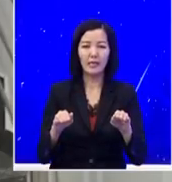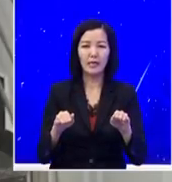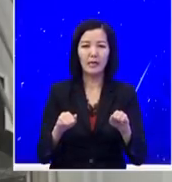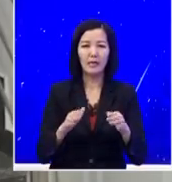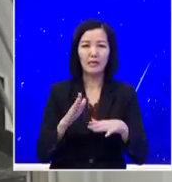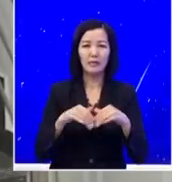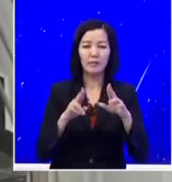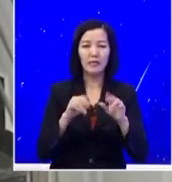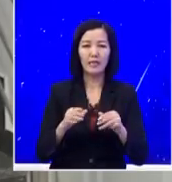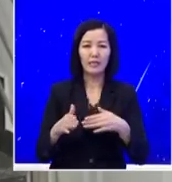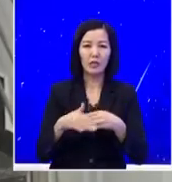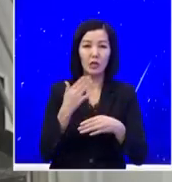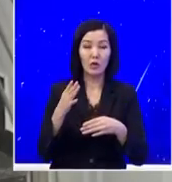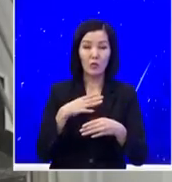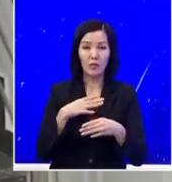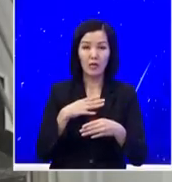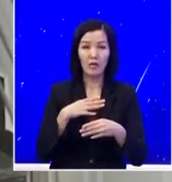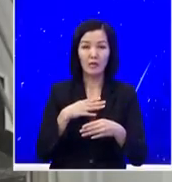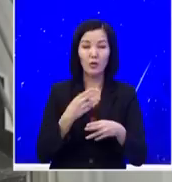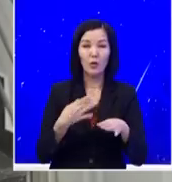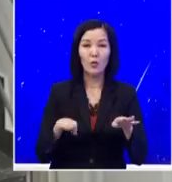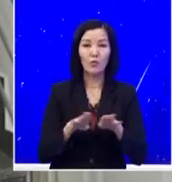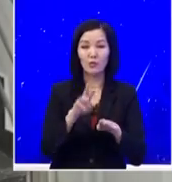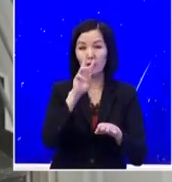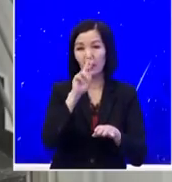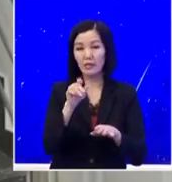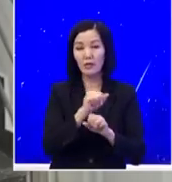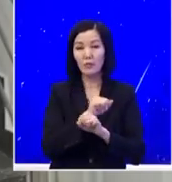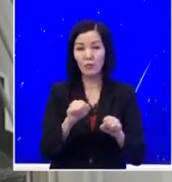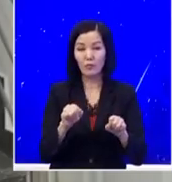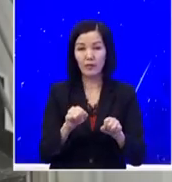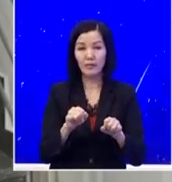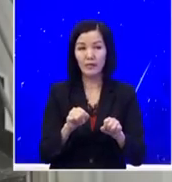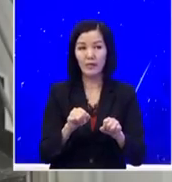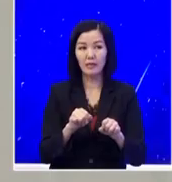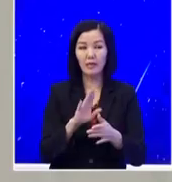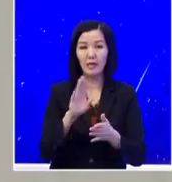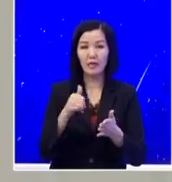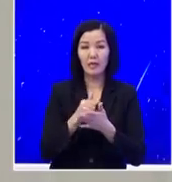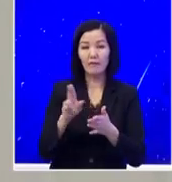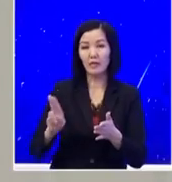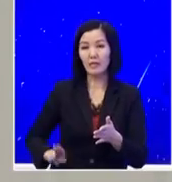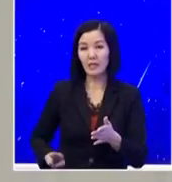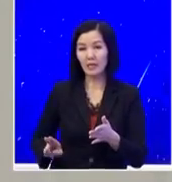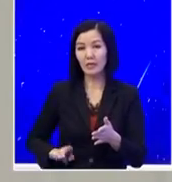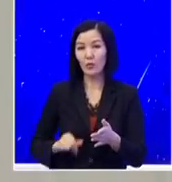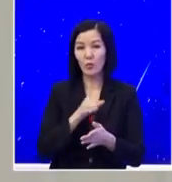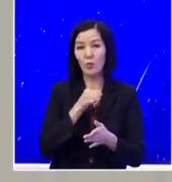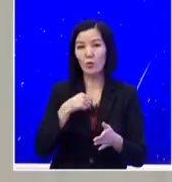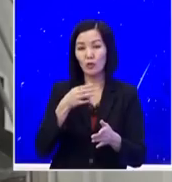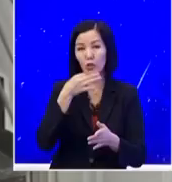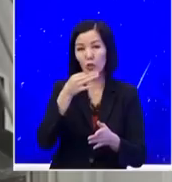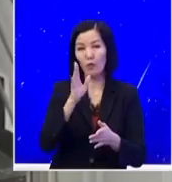ұсыныс беріп отырмыз, бұл жерде осындай қателіктер жұмыста жүргізбеген болатын болса, бірінші басшының жауапкершілігін қарау қажет. Алдағы уақытта